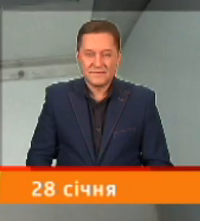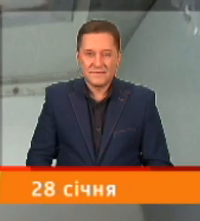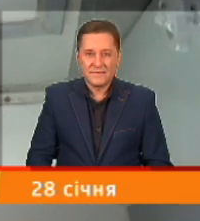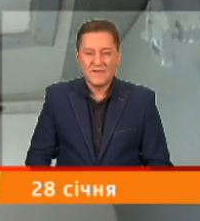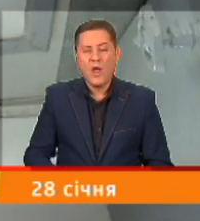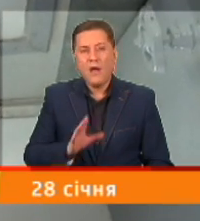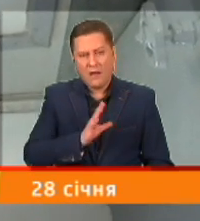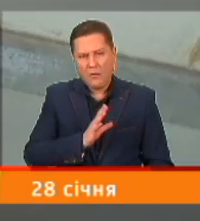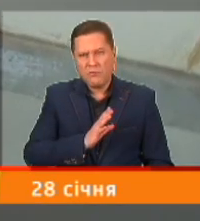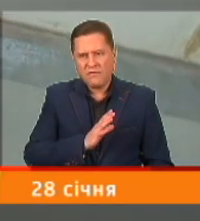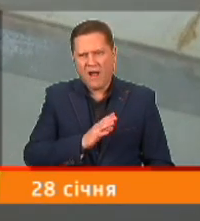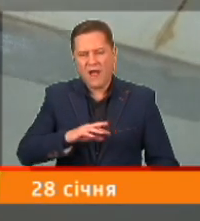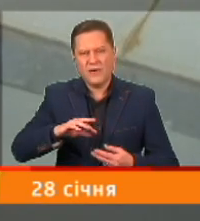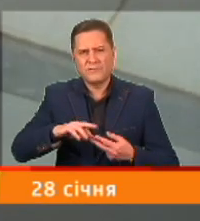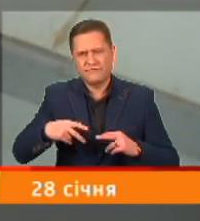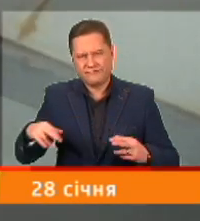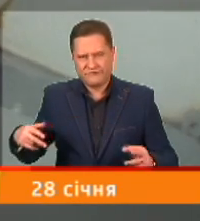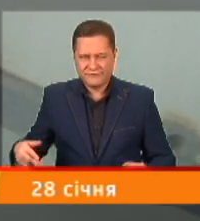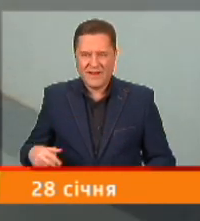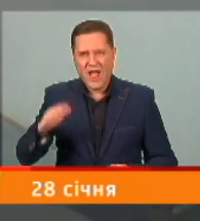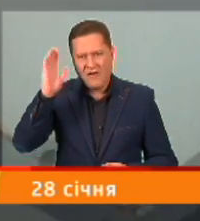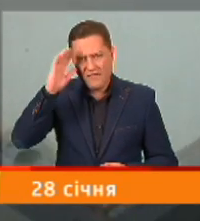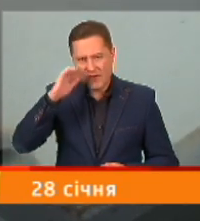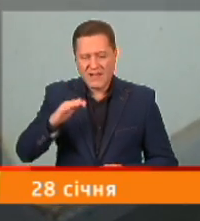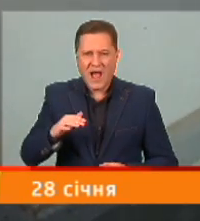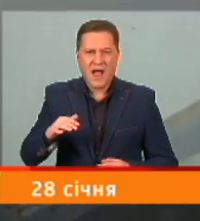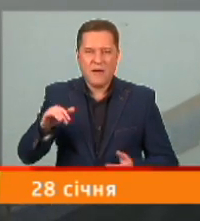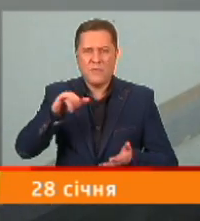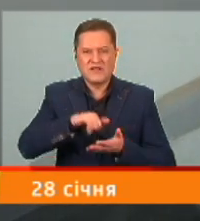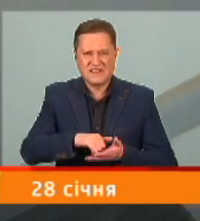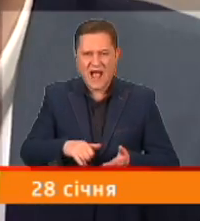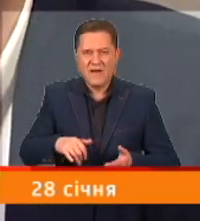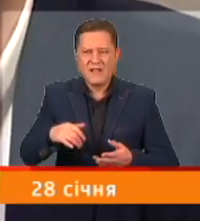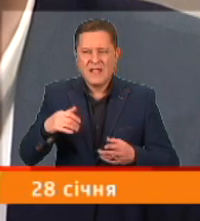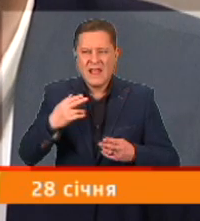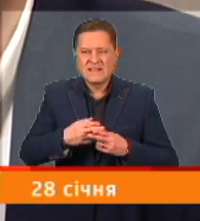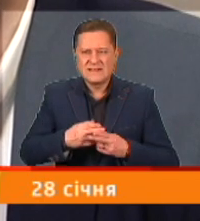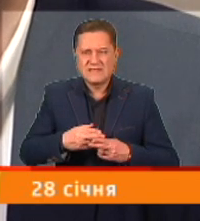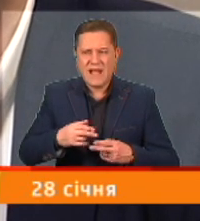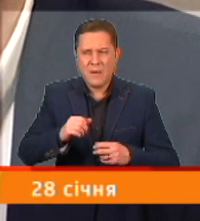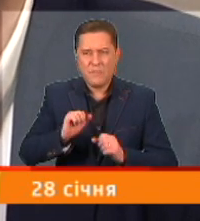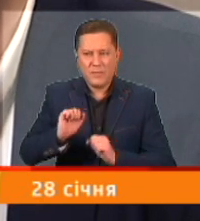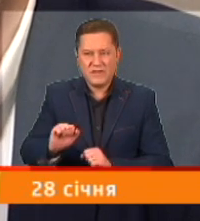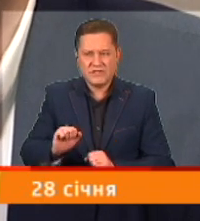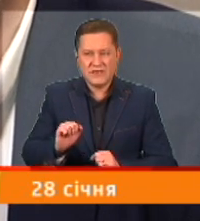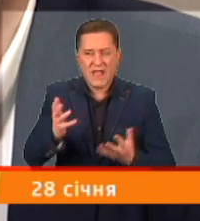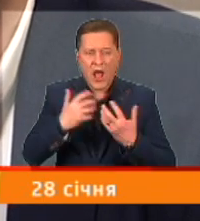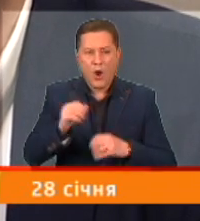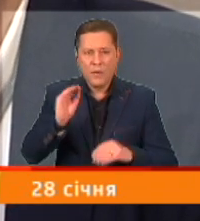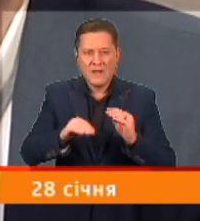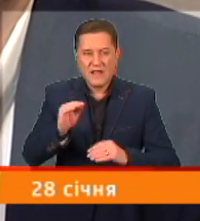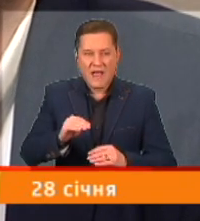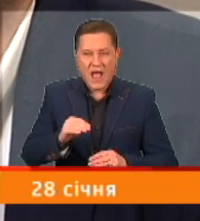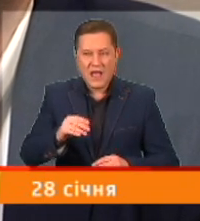Буває, що коли переливається вода, зараз ми поставили на деяких коліях вже запобіжники. Зараз обладнаємо всі колії, я